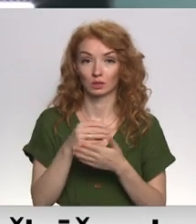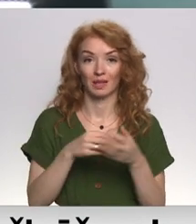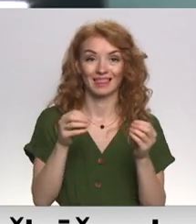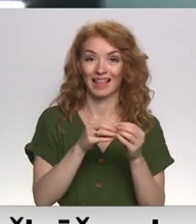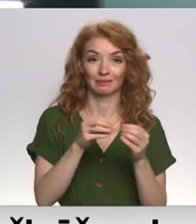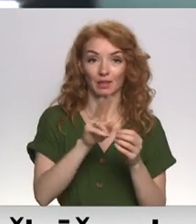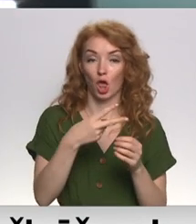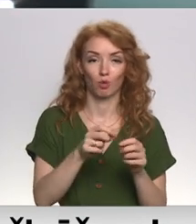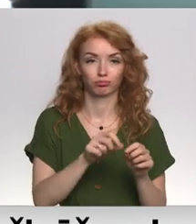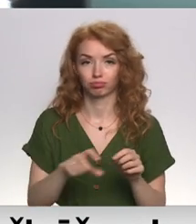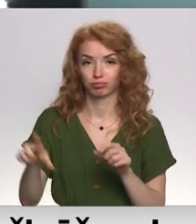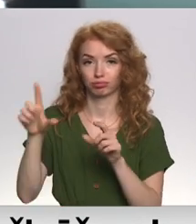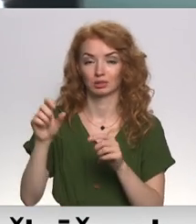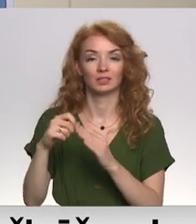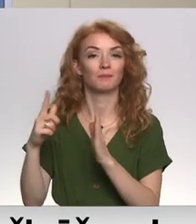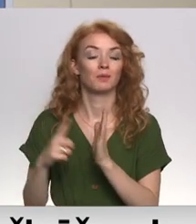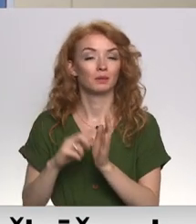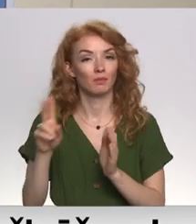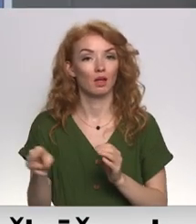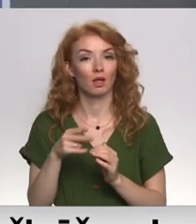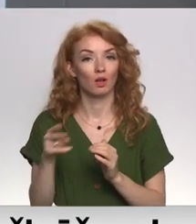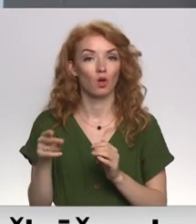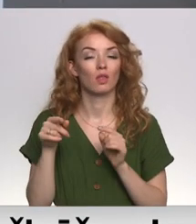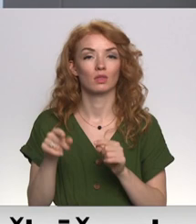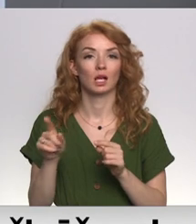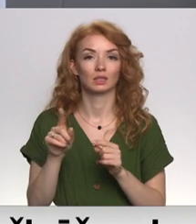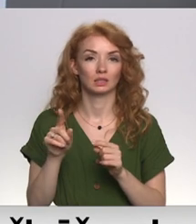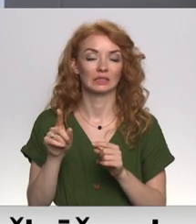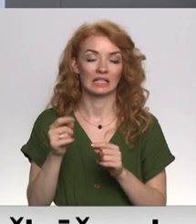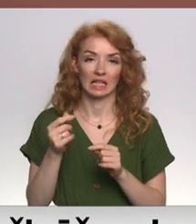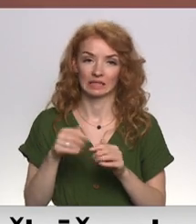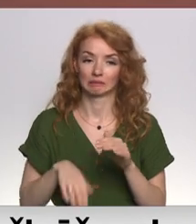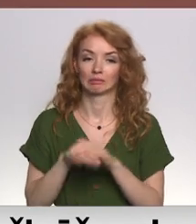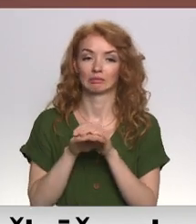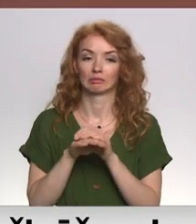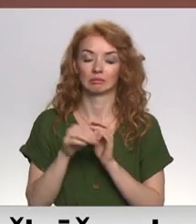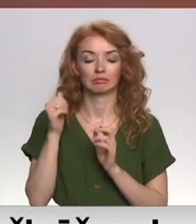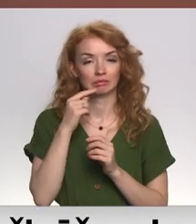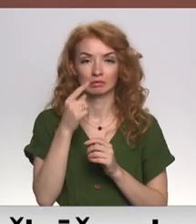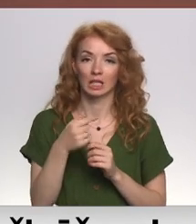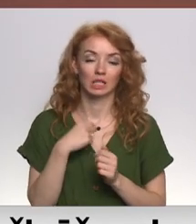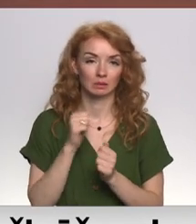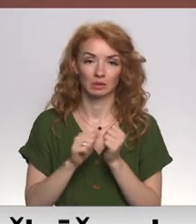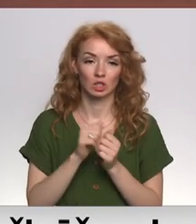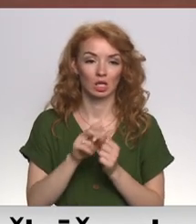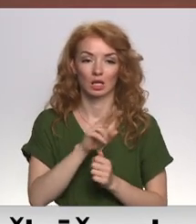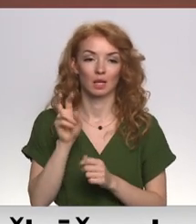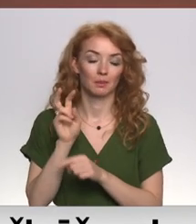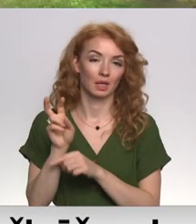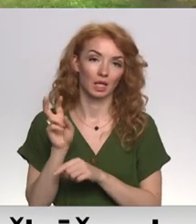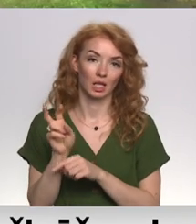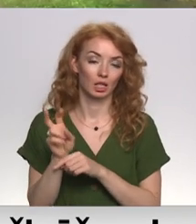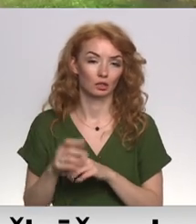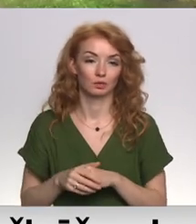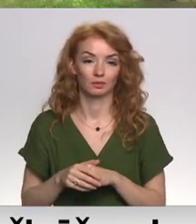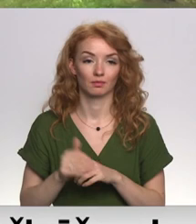eiro vietā būs jāšķirs no 17 eiro. Kas esot uz budžeta robežas. Nu, tad es jau tik bieži neiešu.